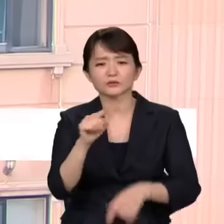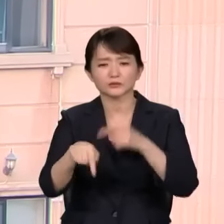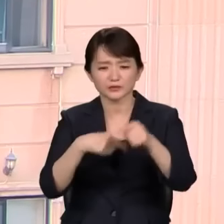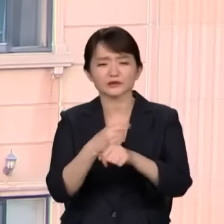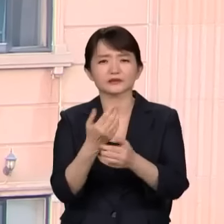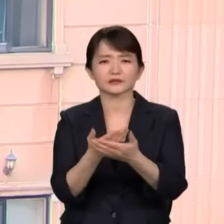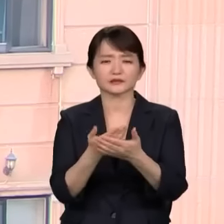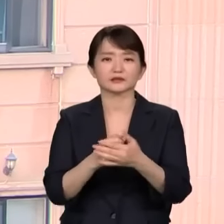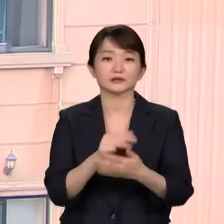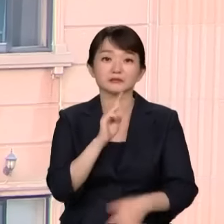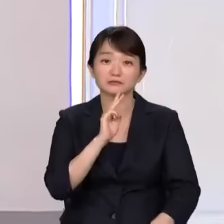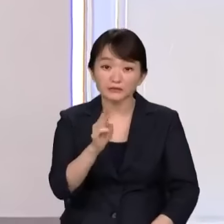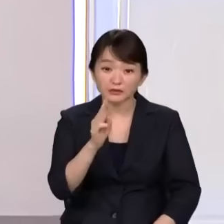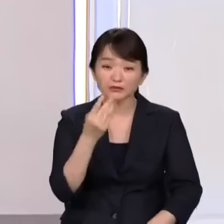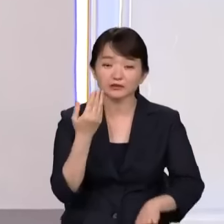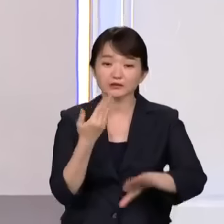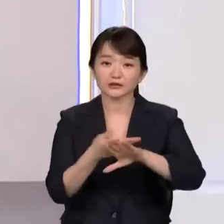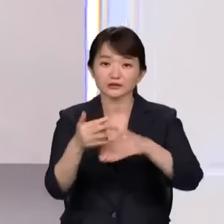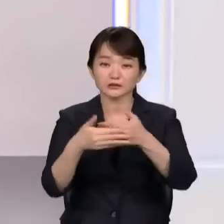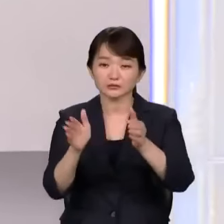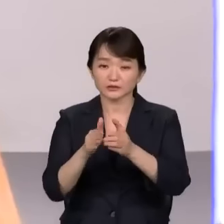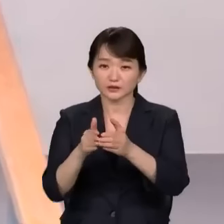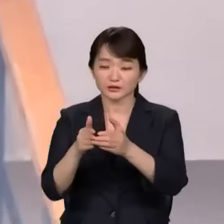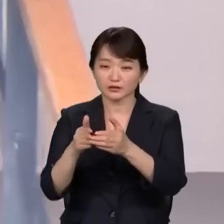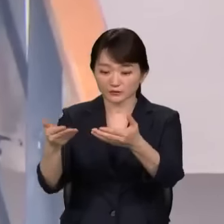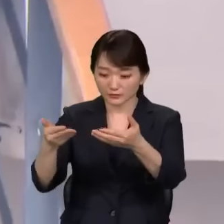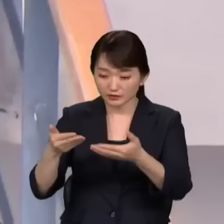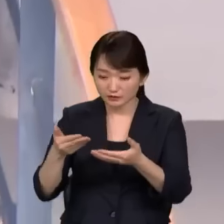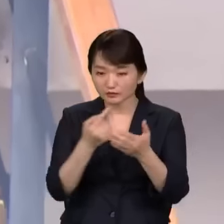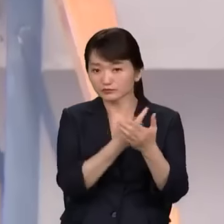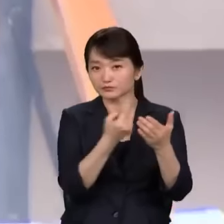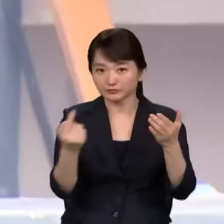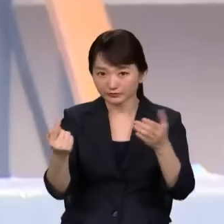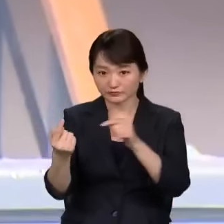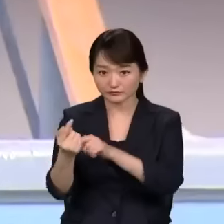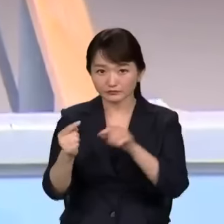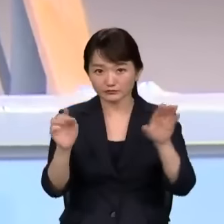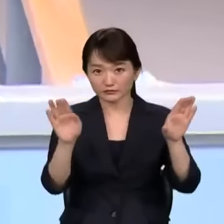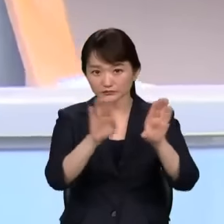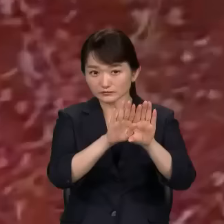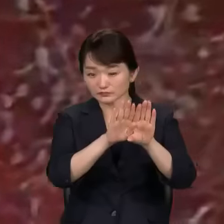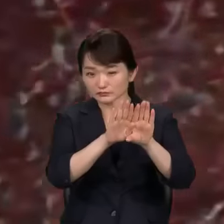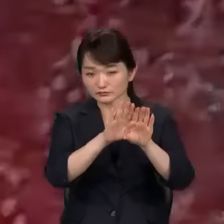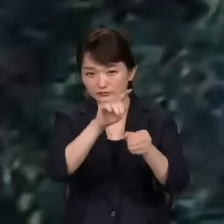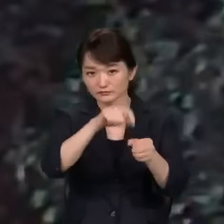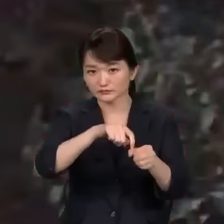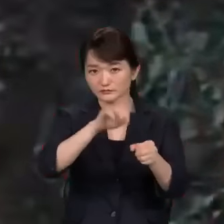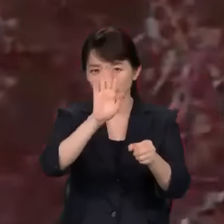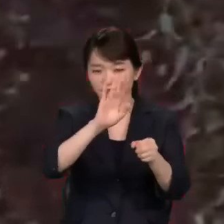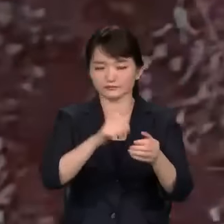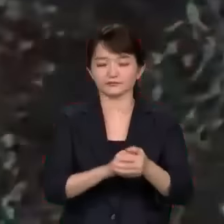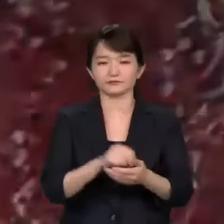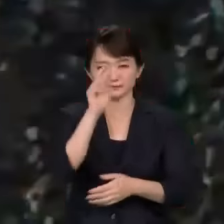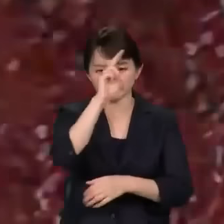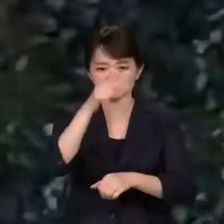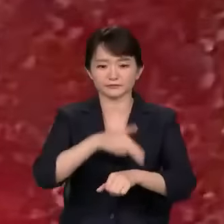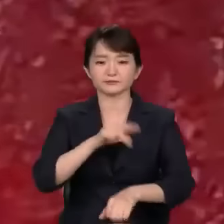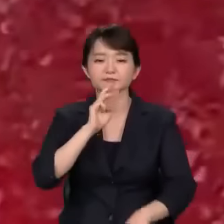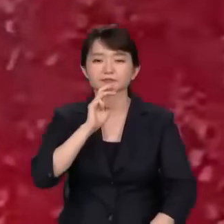뒤 투숙객은 다른 객실을 배정받기 위해 방을 나섭니다. 문을 닫지 않았습니다. 오후 7시